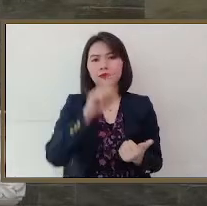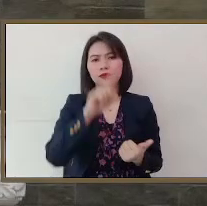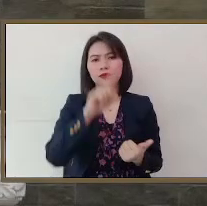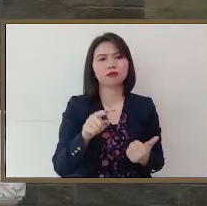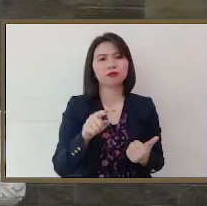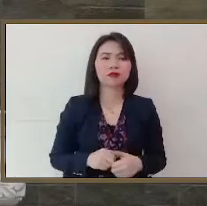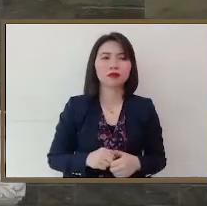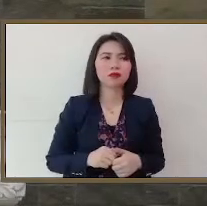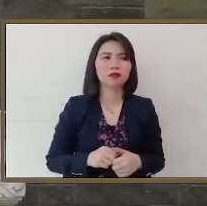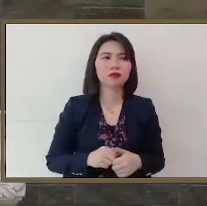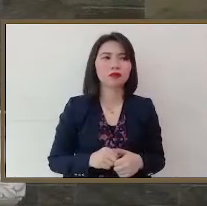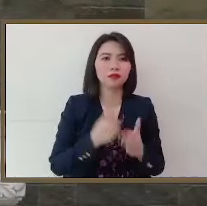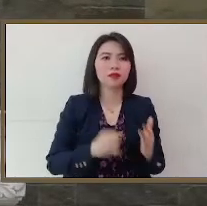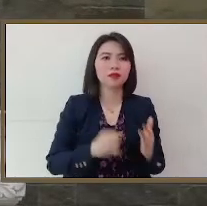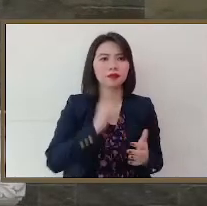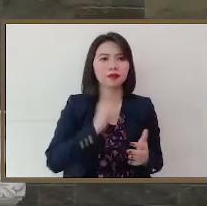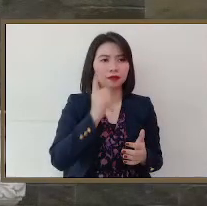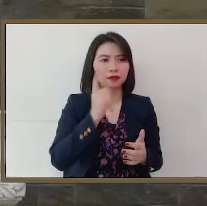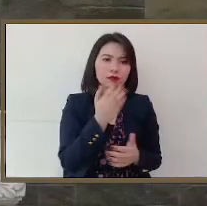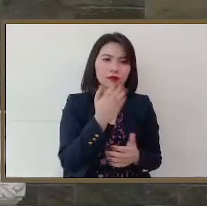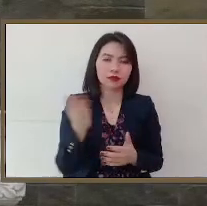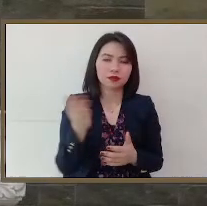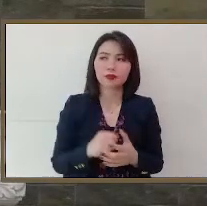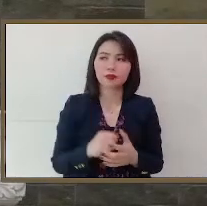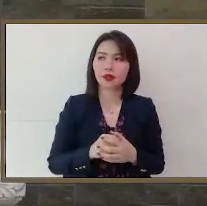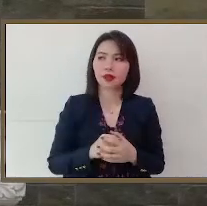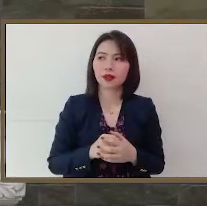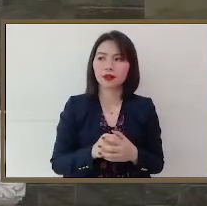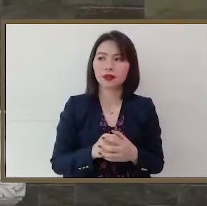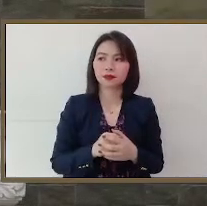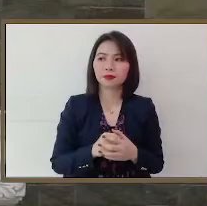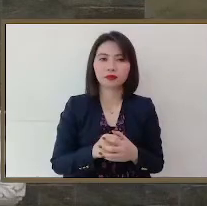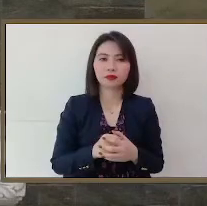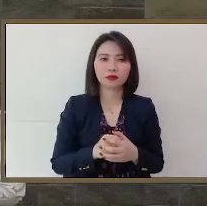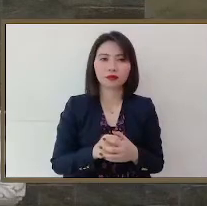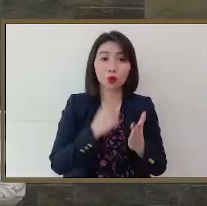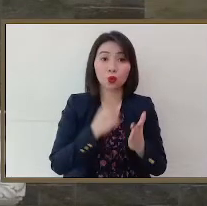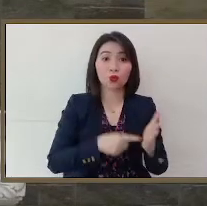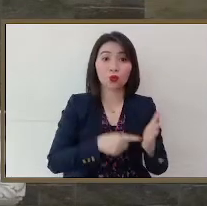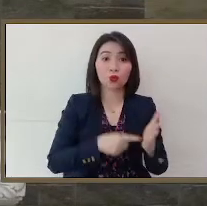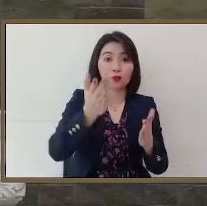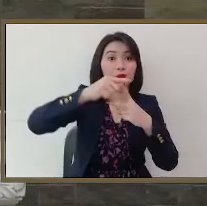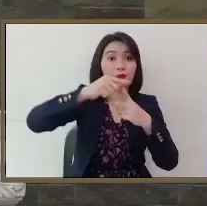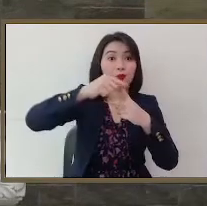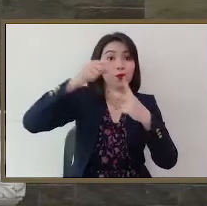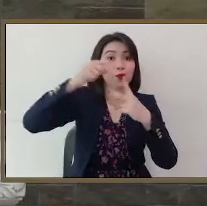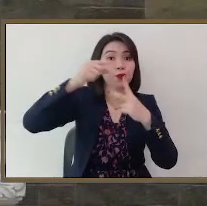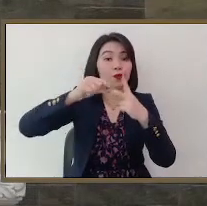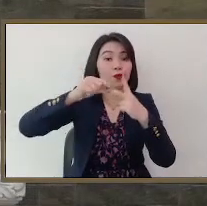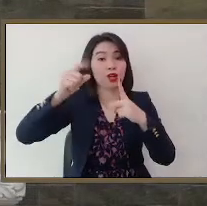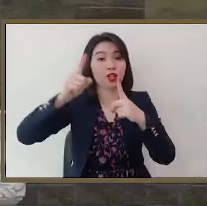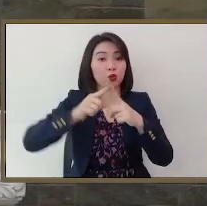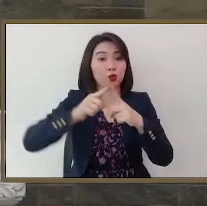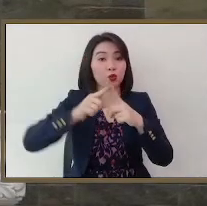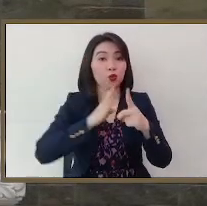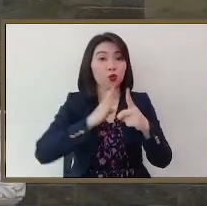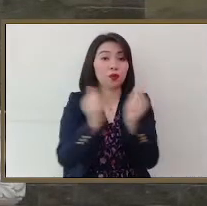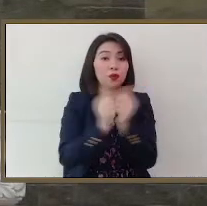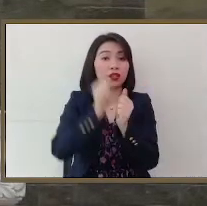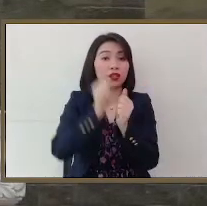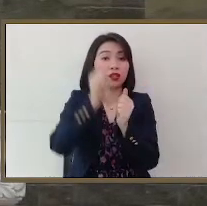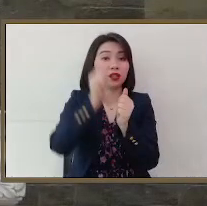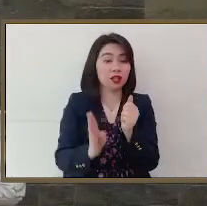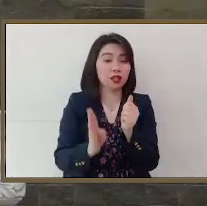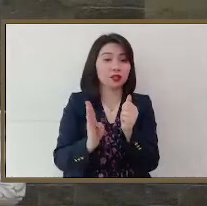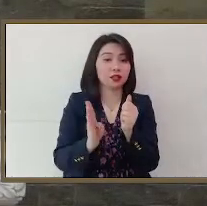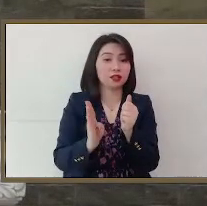kanina, alright, saan mo, anong pipiliin nyo? Makasama ang Panginoon, ang